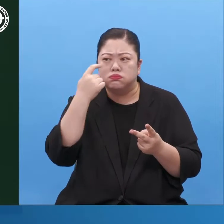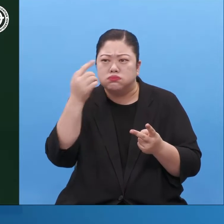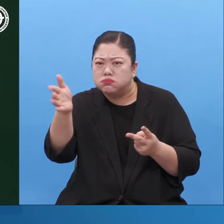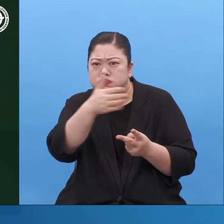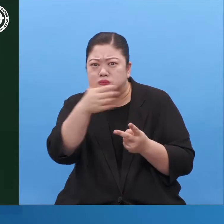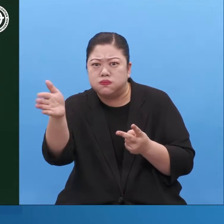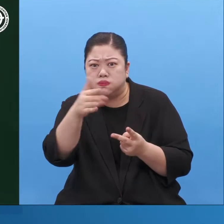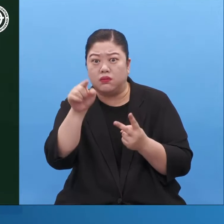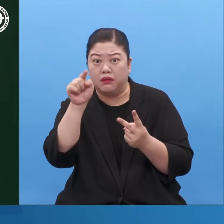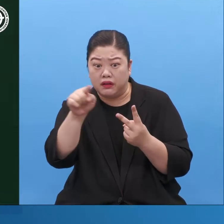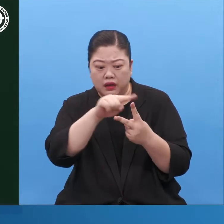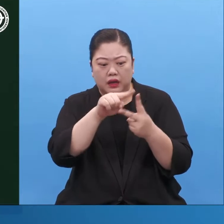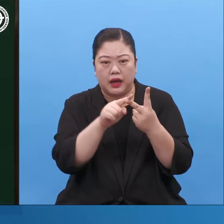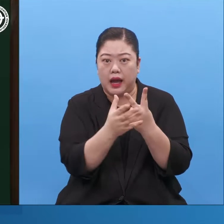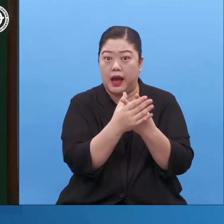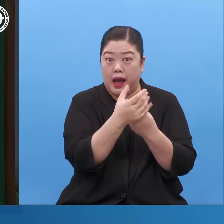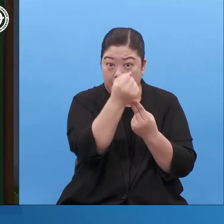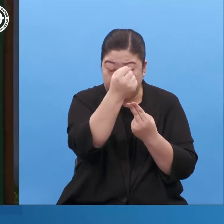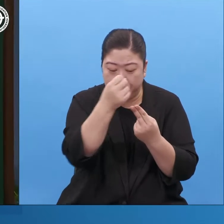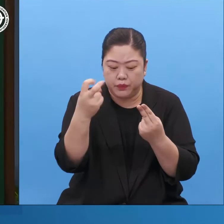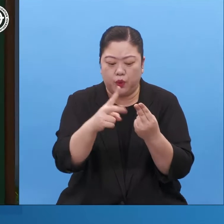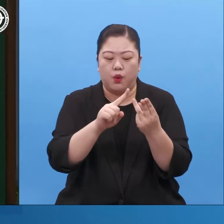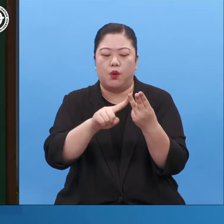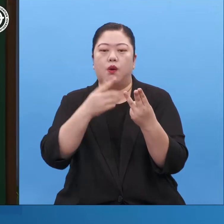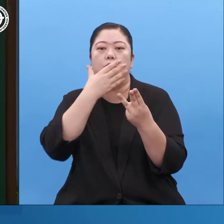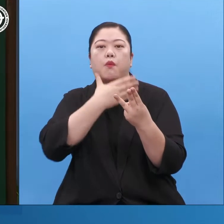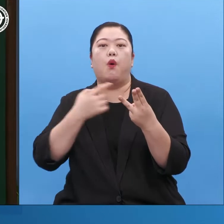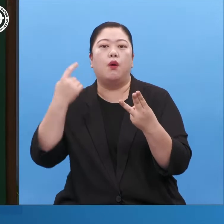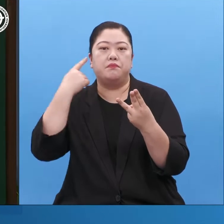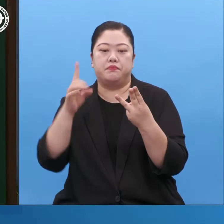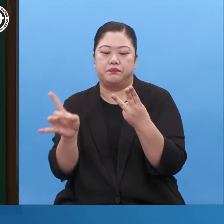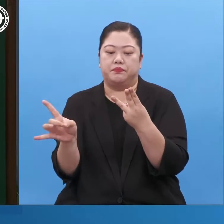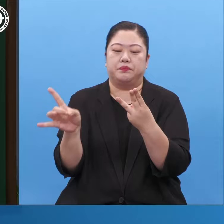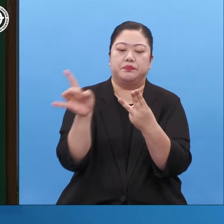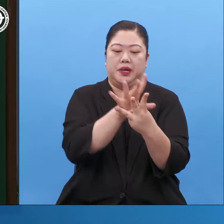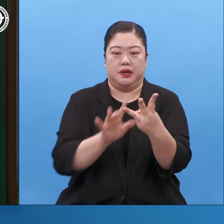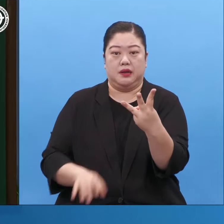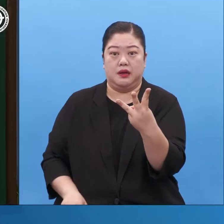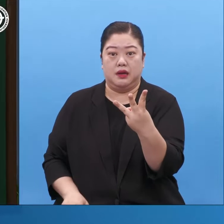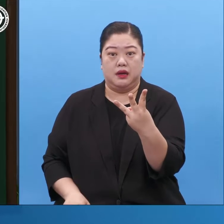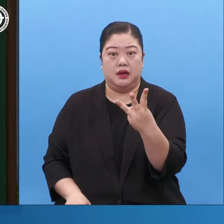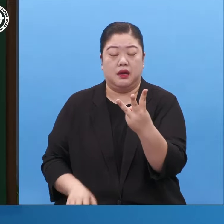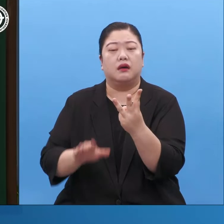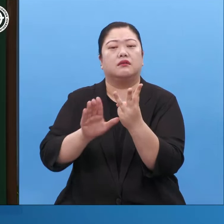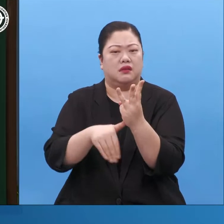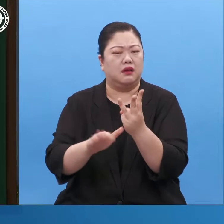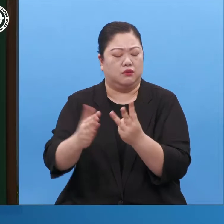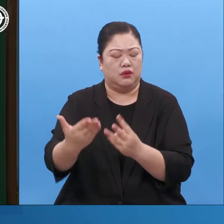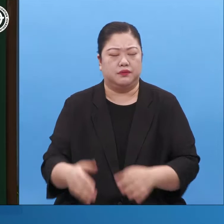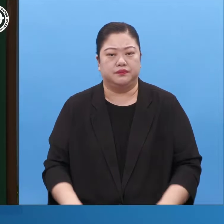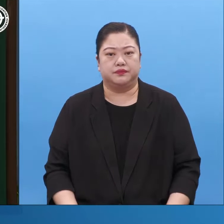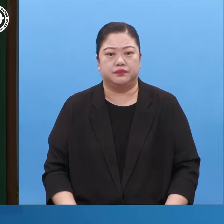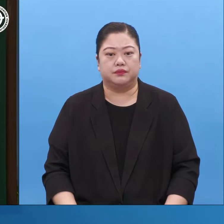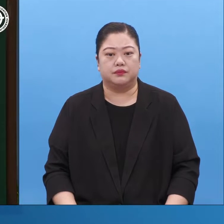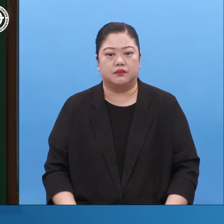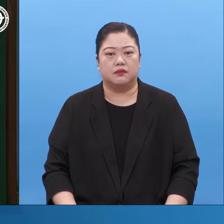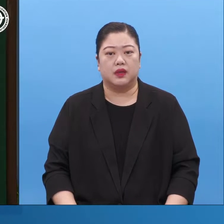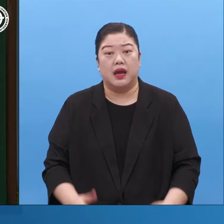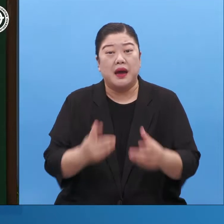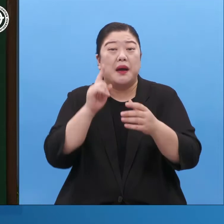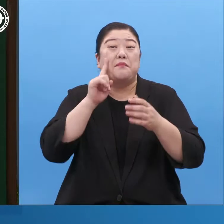어떤 여러분들은 진짜 응답하기 위해서는 아픈 거 고쳐달라는 소리도 하지 마세요 이 힘을 얻으면 돼요